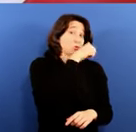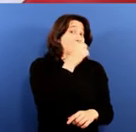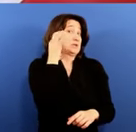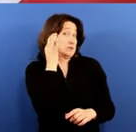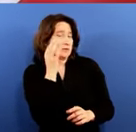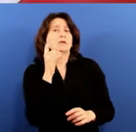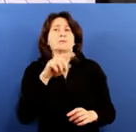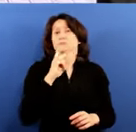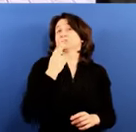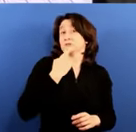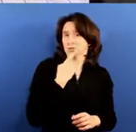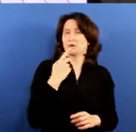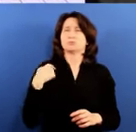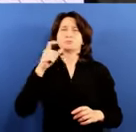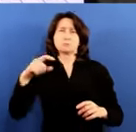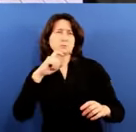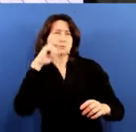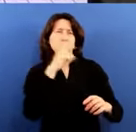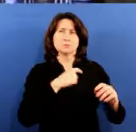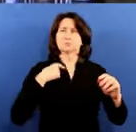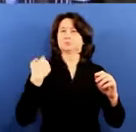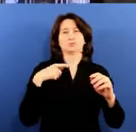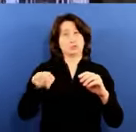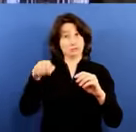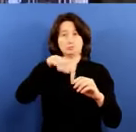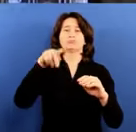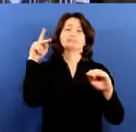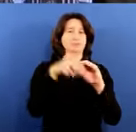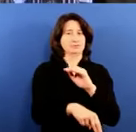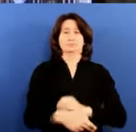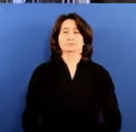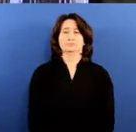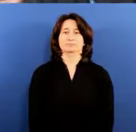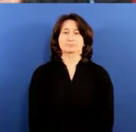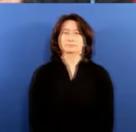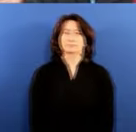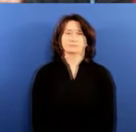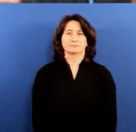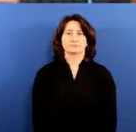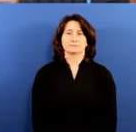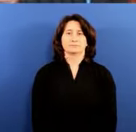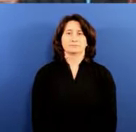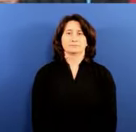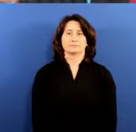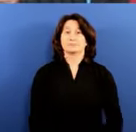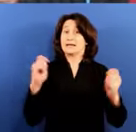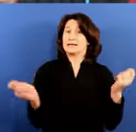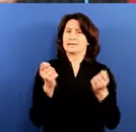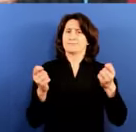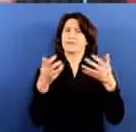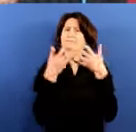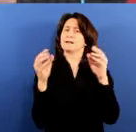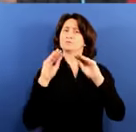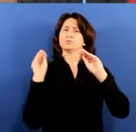Bilboko Atletik taldearen lankidetzari esker Josu Urrutia presidenteak Iraia Iturriagi, neskeen taldeko kapitainak eta Carlos Gurpegik